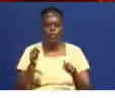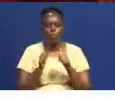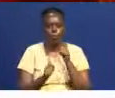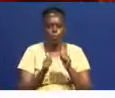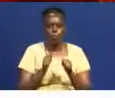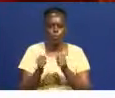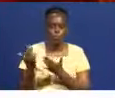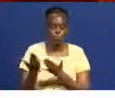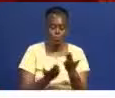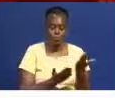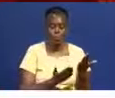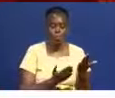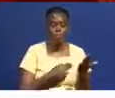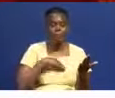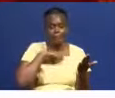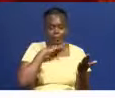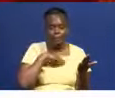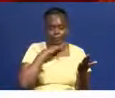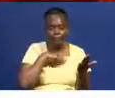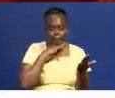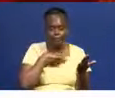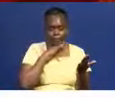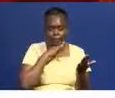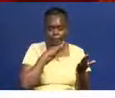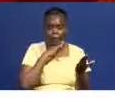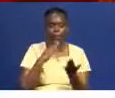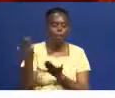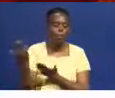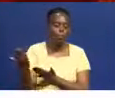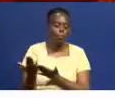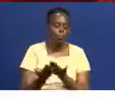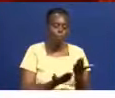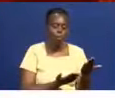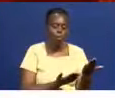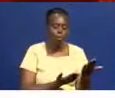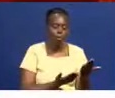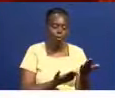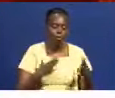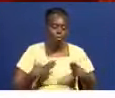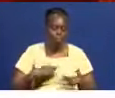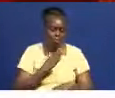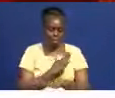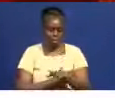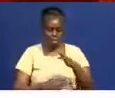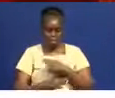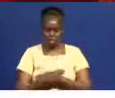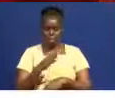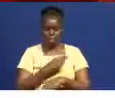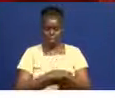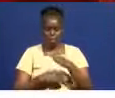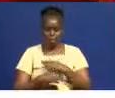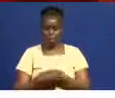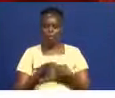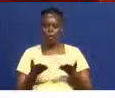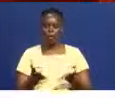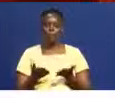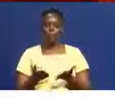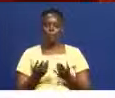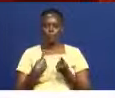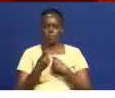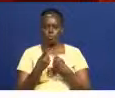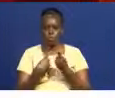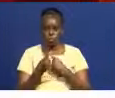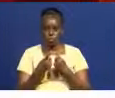ambayo yalisababisha vifo, ambayo yalisababisha watu kuumia. Hivi sasa